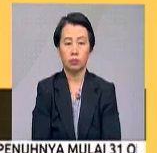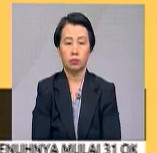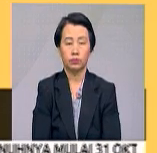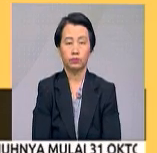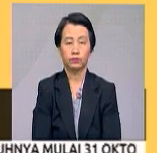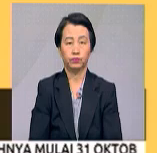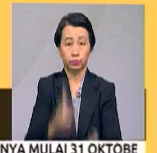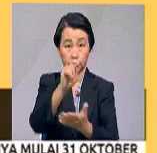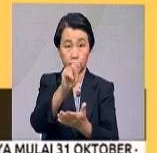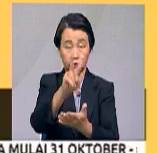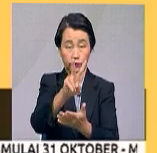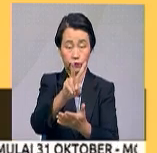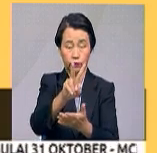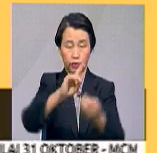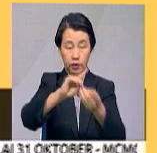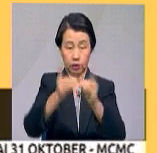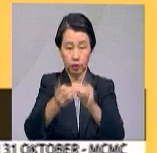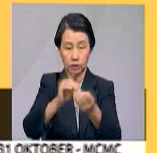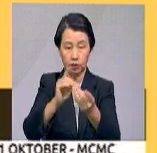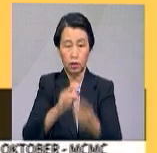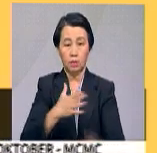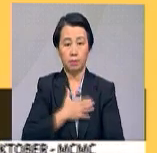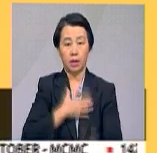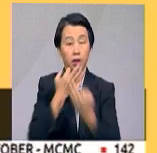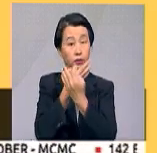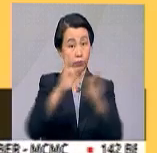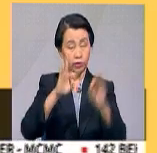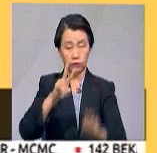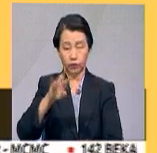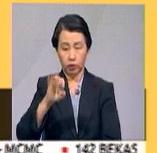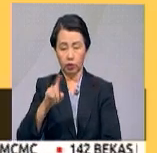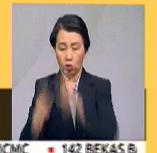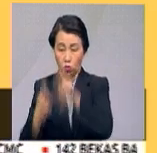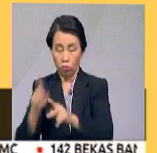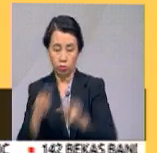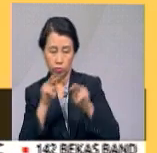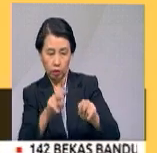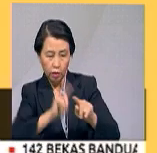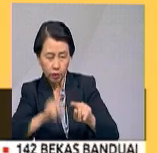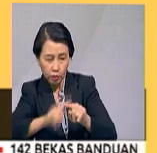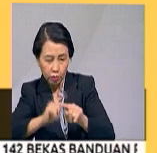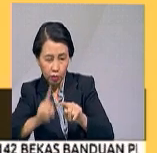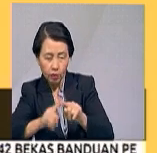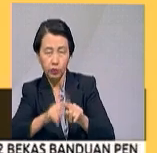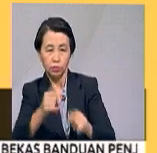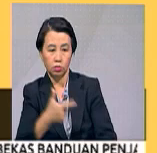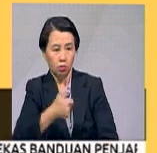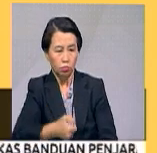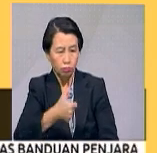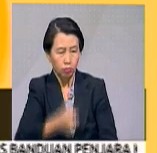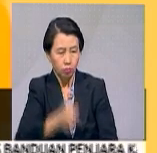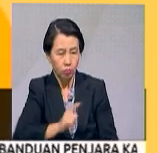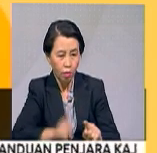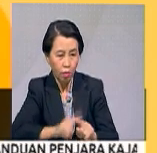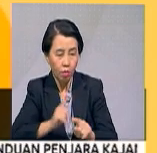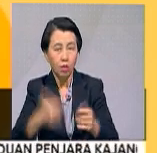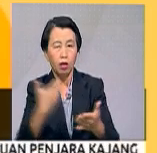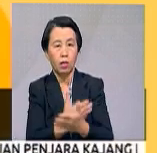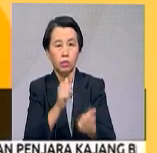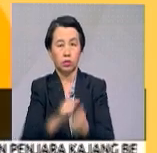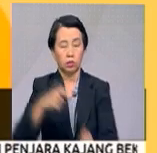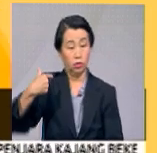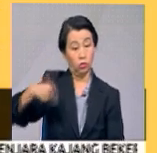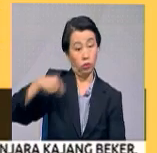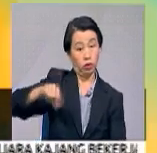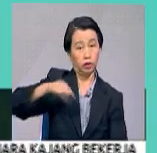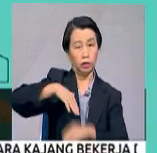Menerusi siaran televisyen digital MyFreeView, pengguna boleh menonton pelbagai saluran TV, radio dan aplikasi baharu dengan kualiti yang